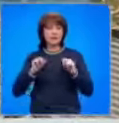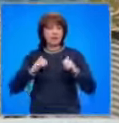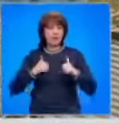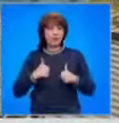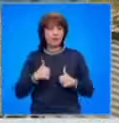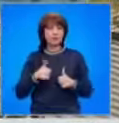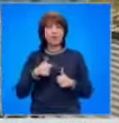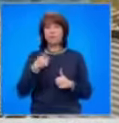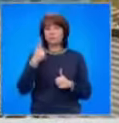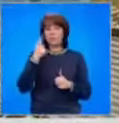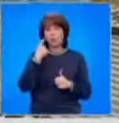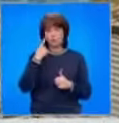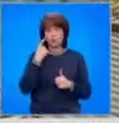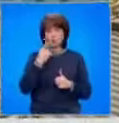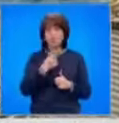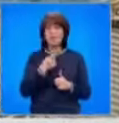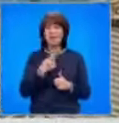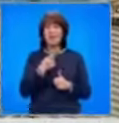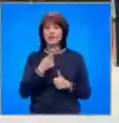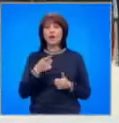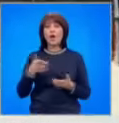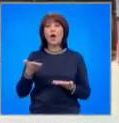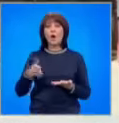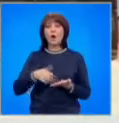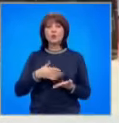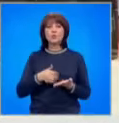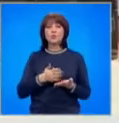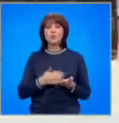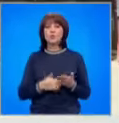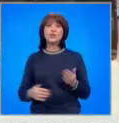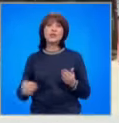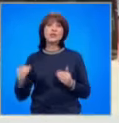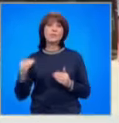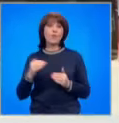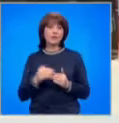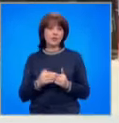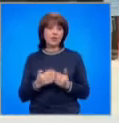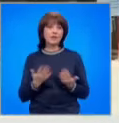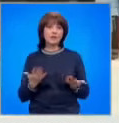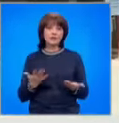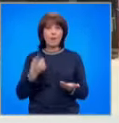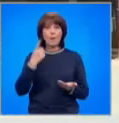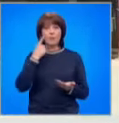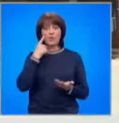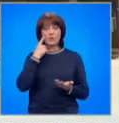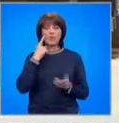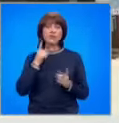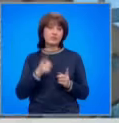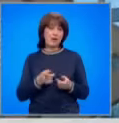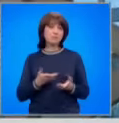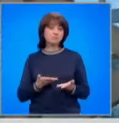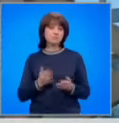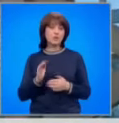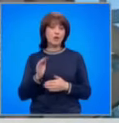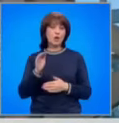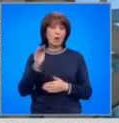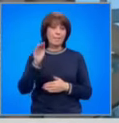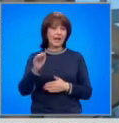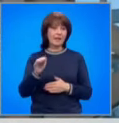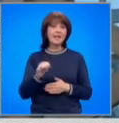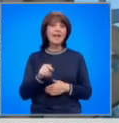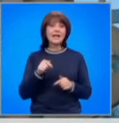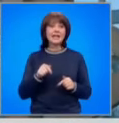че услугите в сектор туризъм ще скочат до 18% през зимата. И прогнозите са на път да се оправдаят, дори преизпълнят.